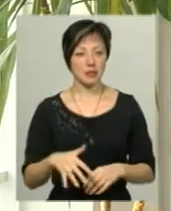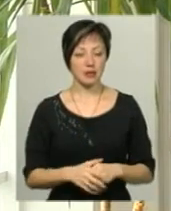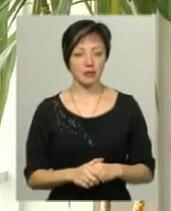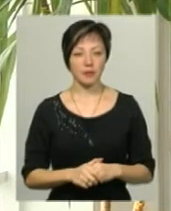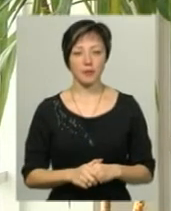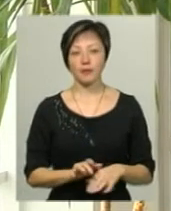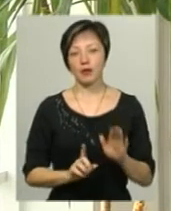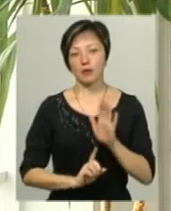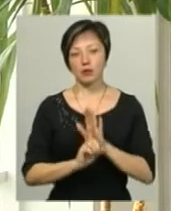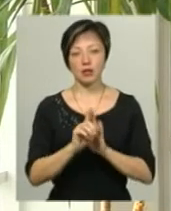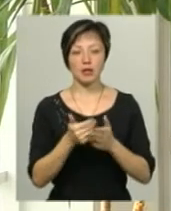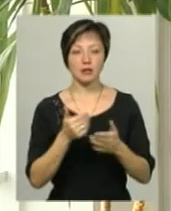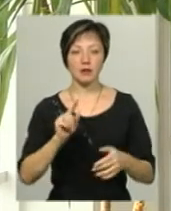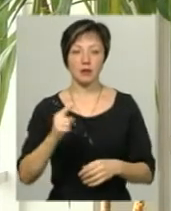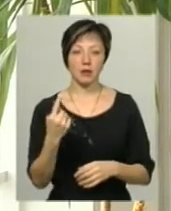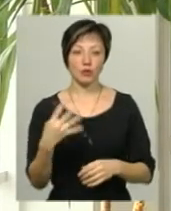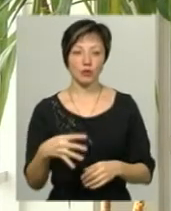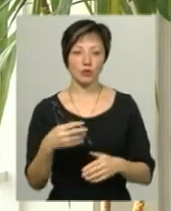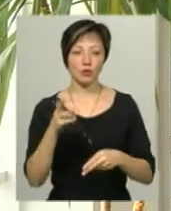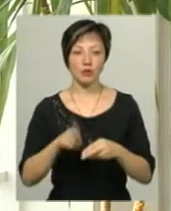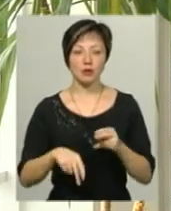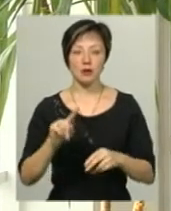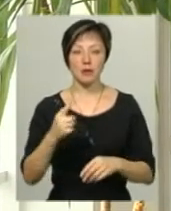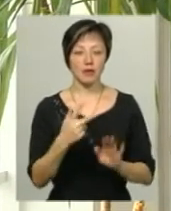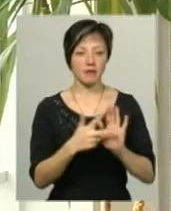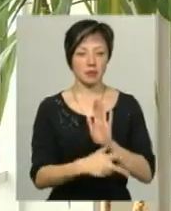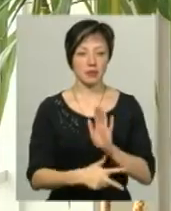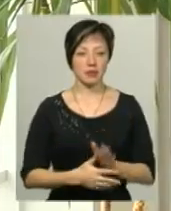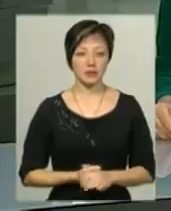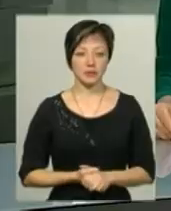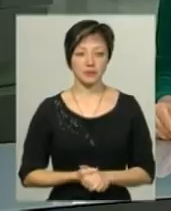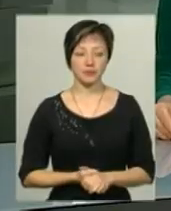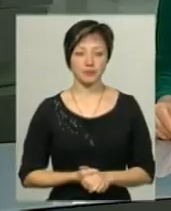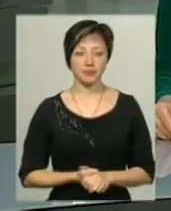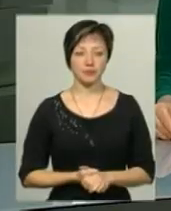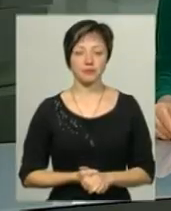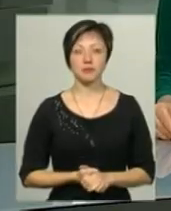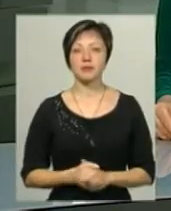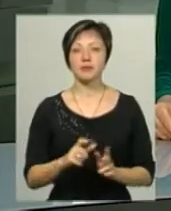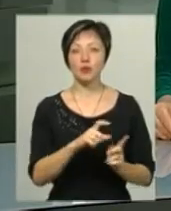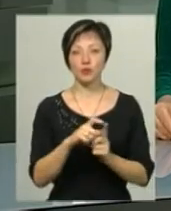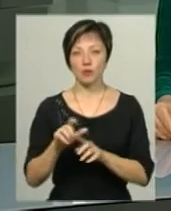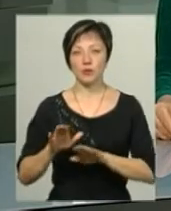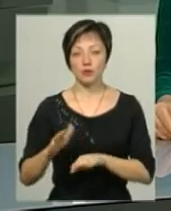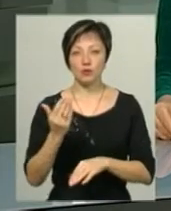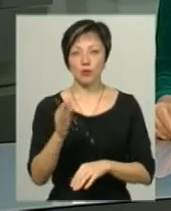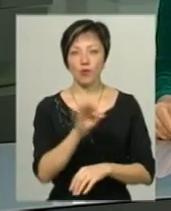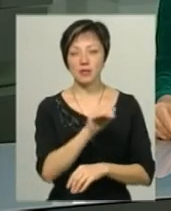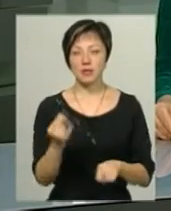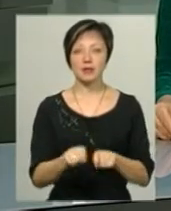а починається від 1,40 м і закінчується 1,80 м. За